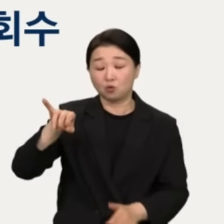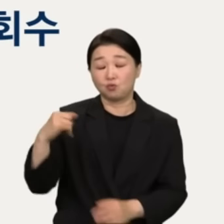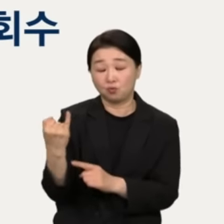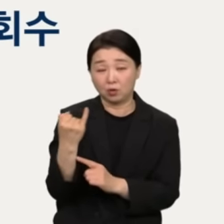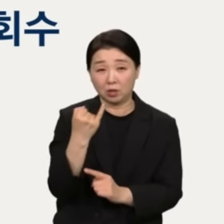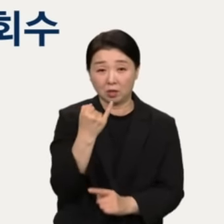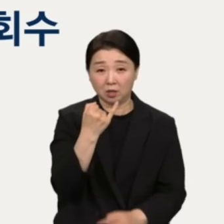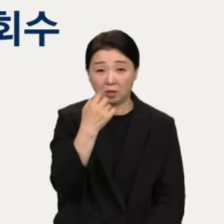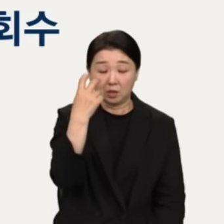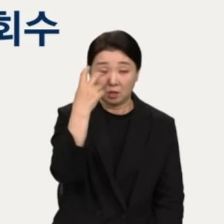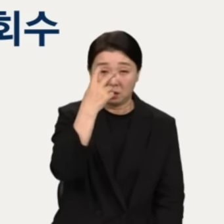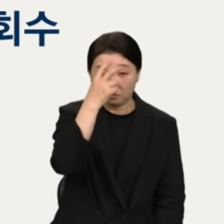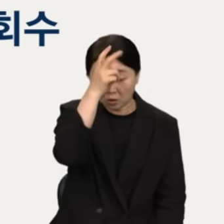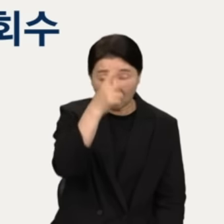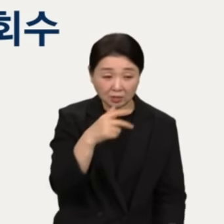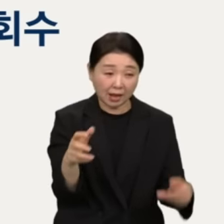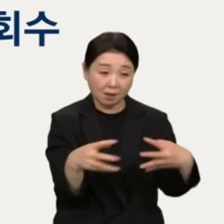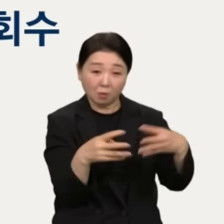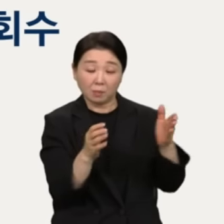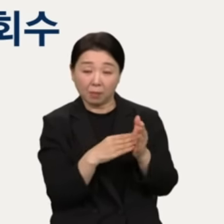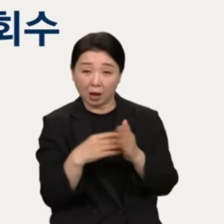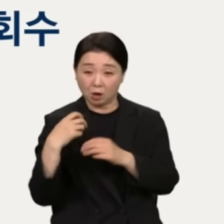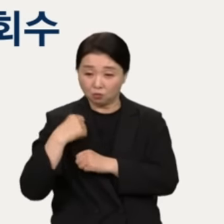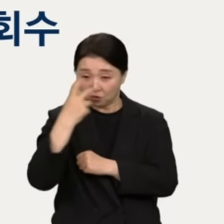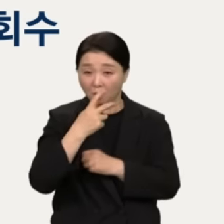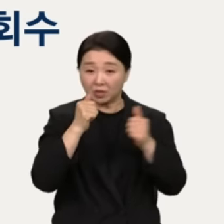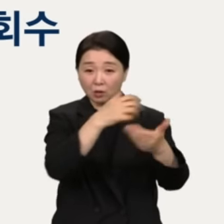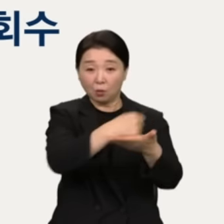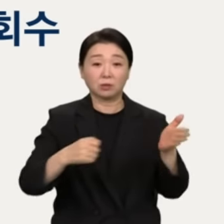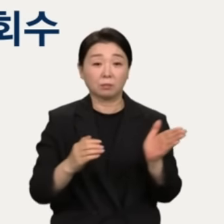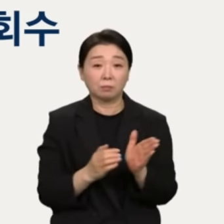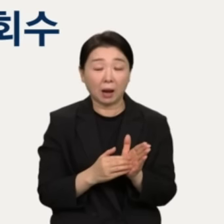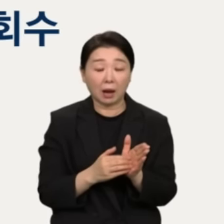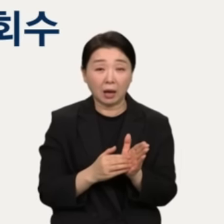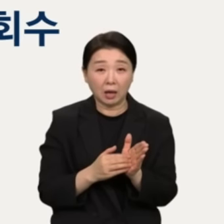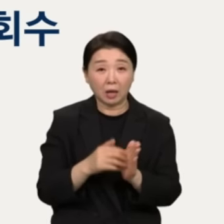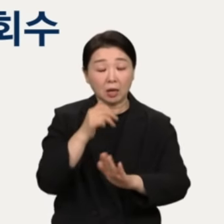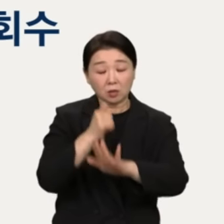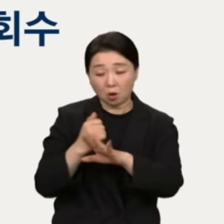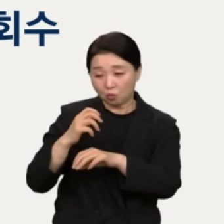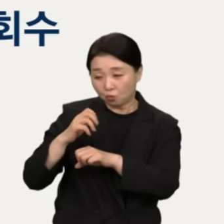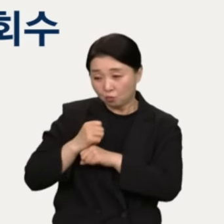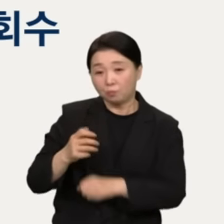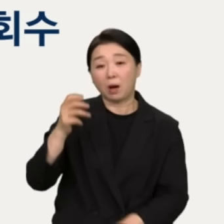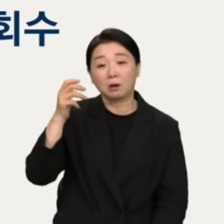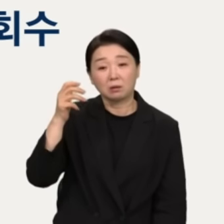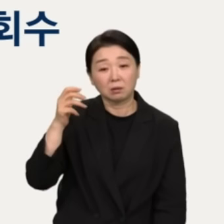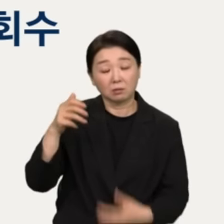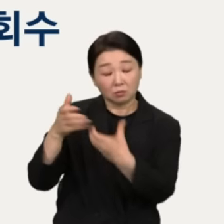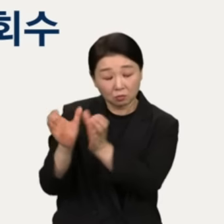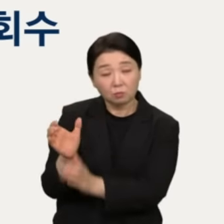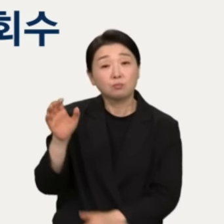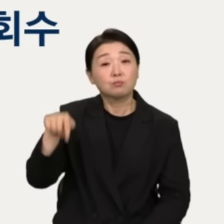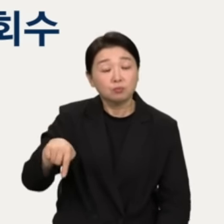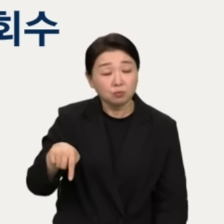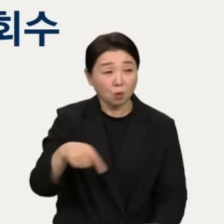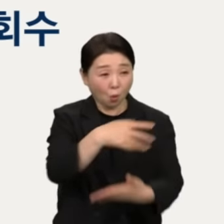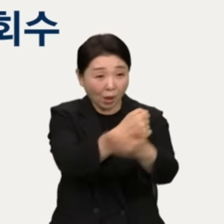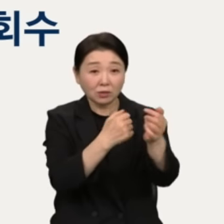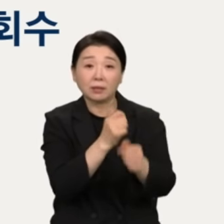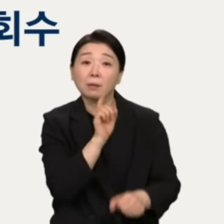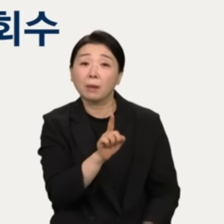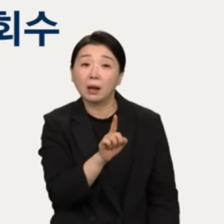하고 또 군검찰이 회수를 해왔다. 그러니까 회수는 국방부가 주도해서 해왔다라는 그런 주장이 지금까지의 설명이었습니다.